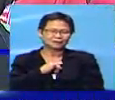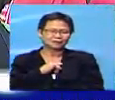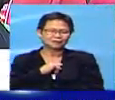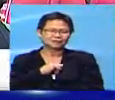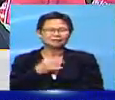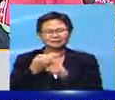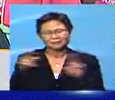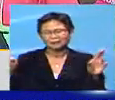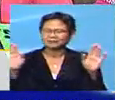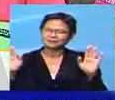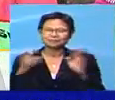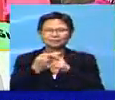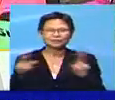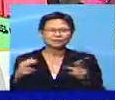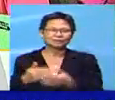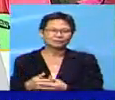buat